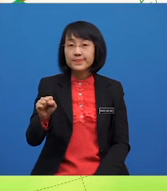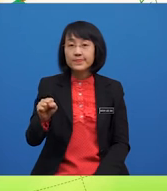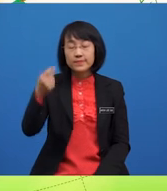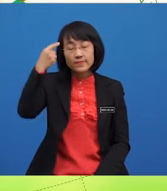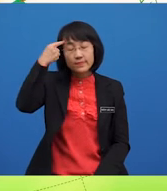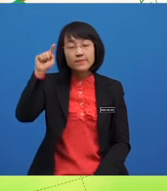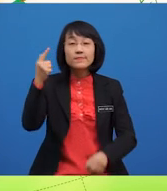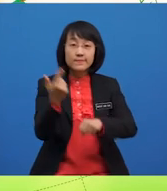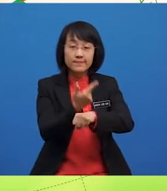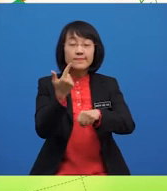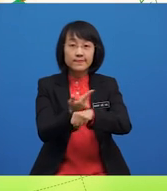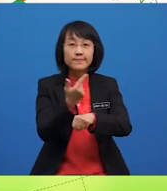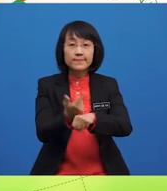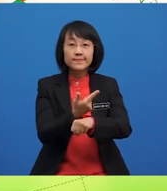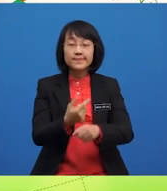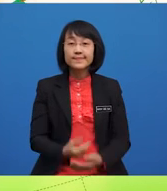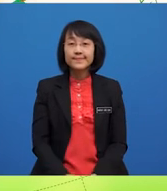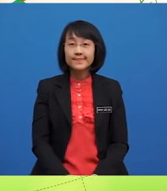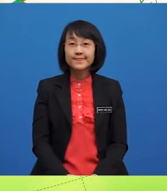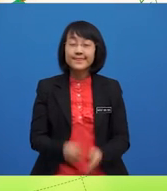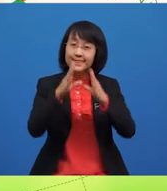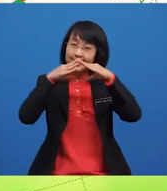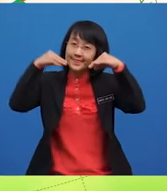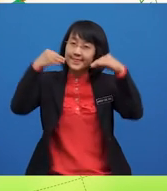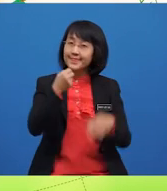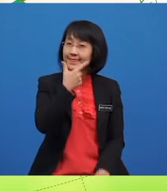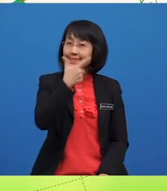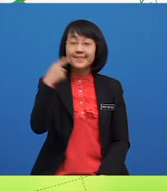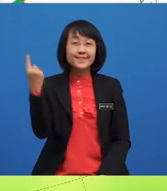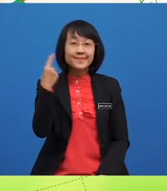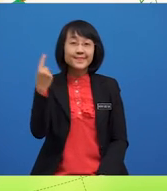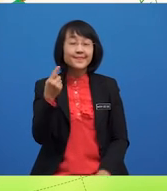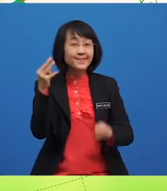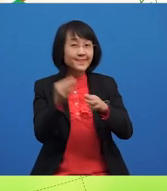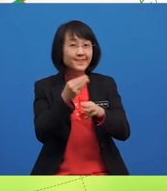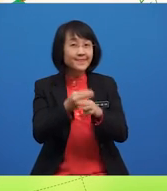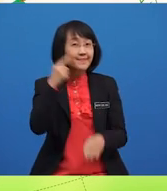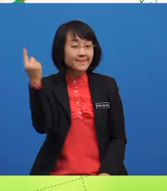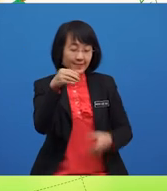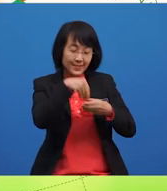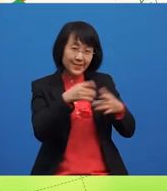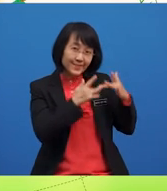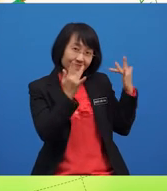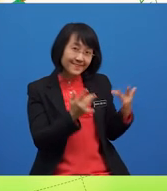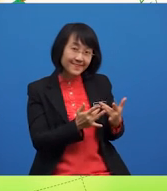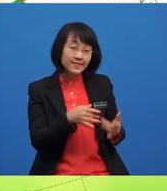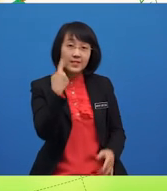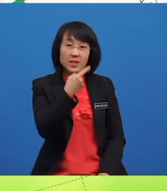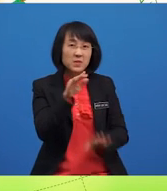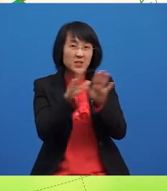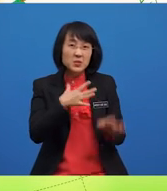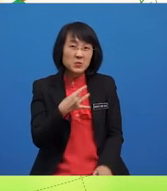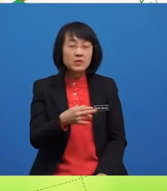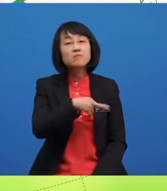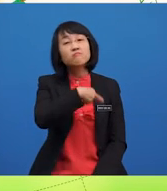latihan tambahan. Ceria dan senyum selalu. Matematik sentiasa di hati. Siapa tak minat